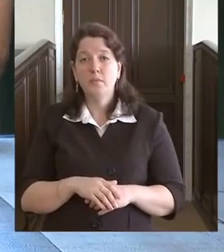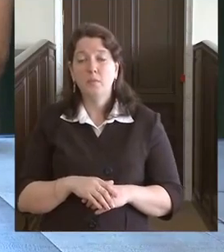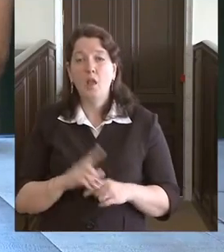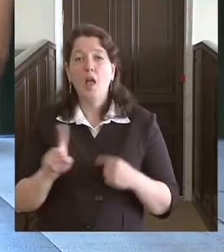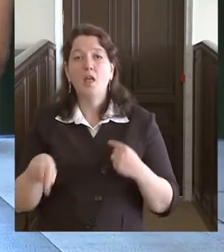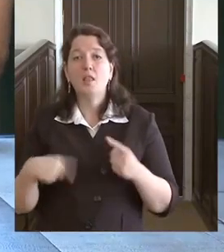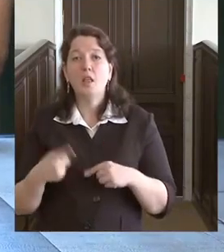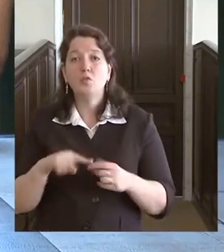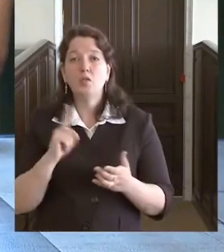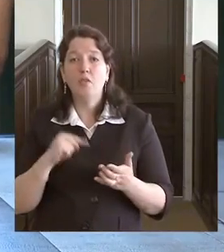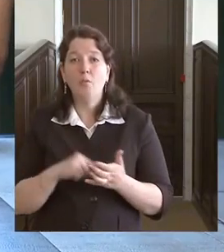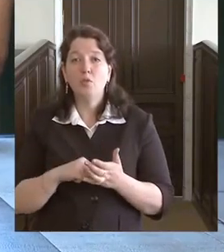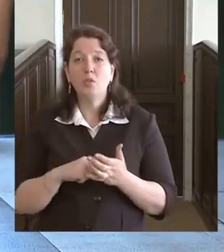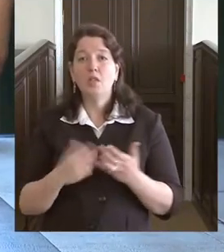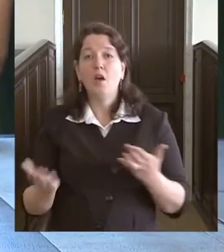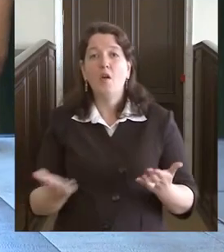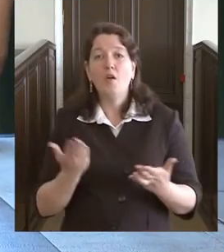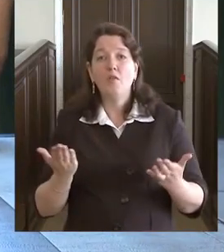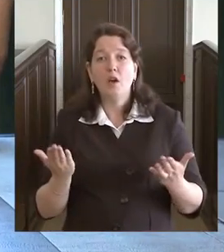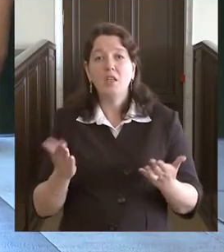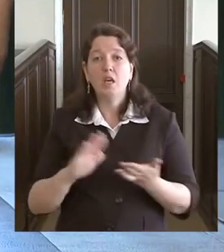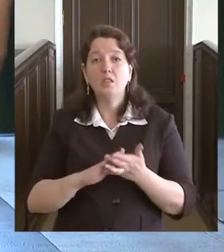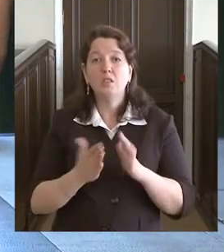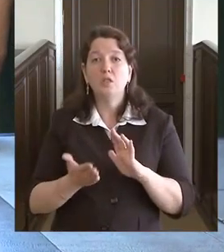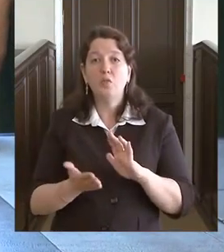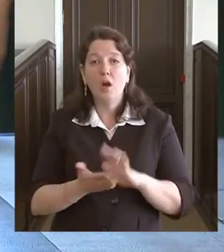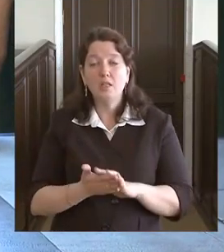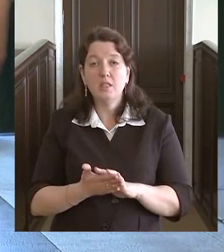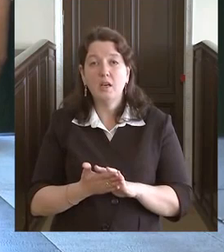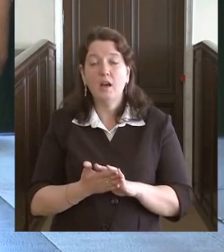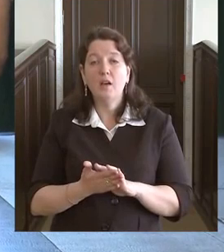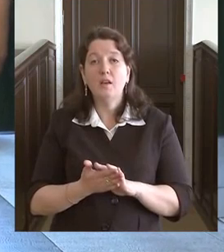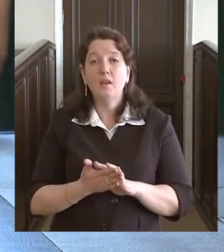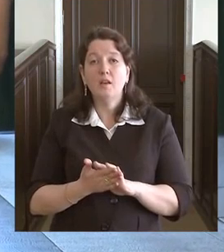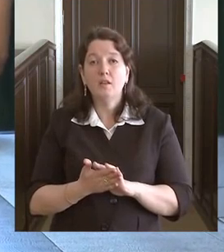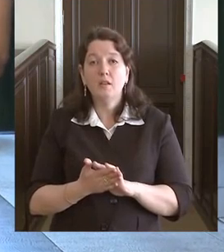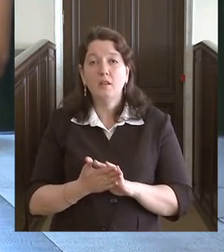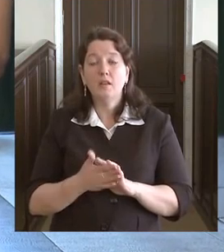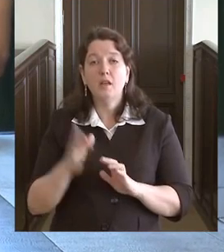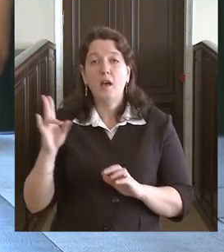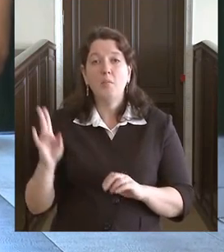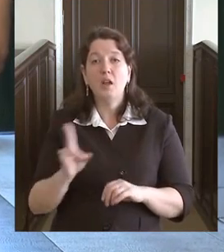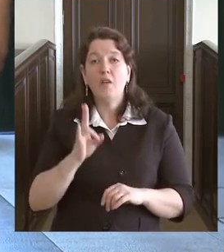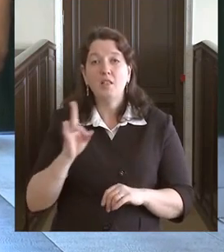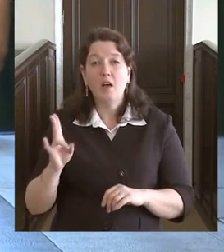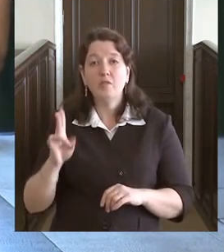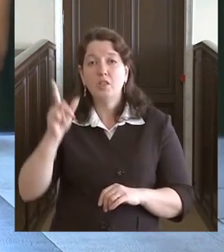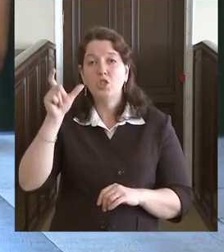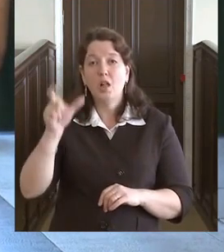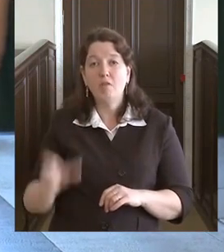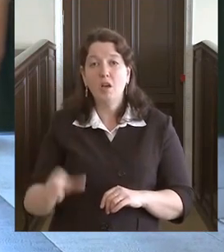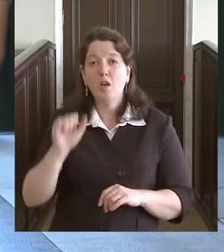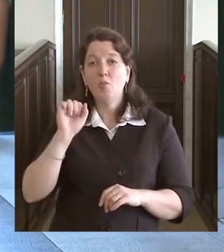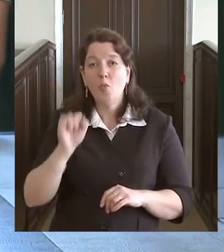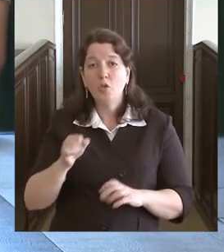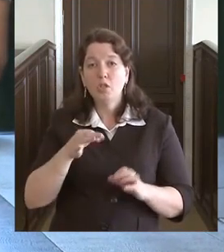уважаемый алексей личи скажите пожалуйста в каких случаях и кого современный православный христианин можно с чистой совестью справедливо